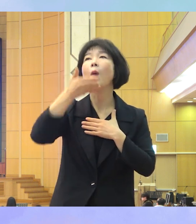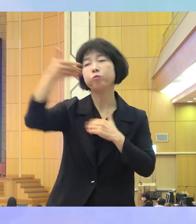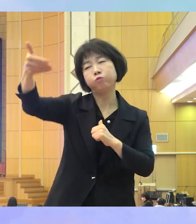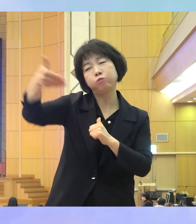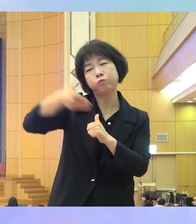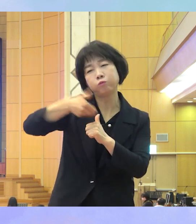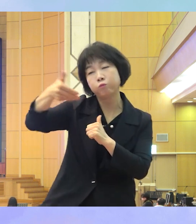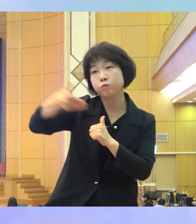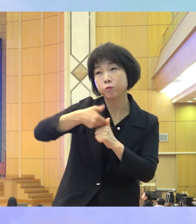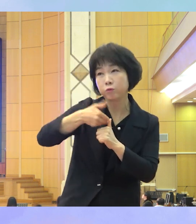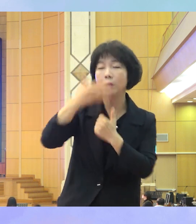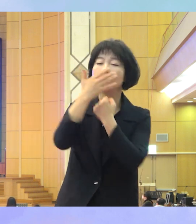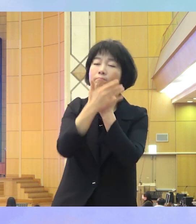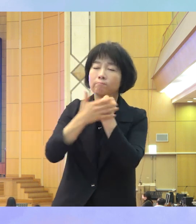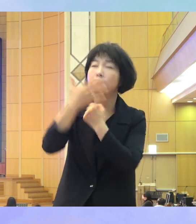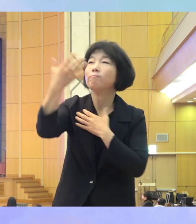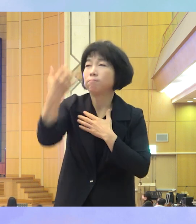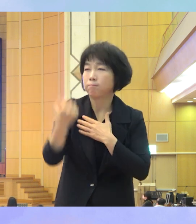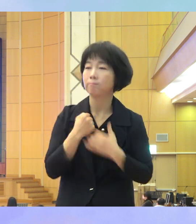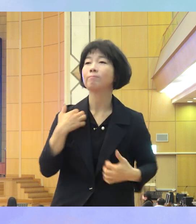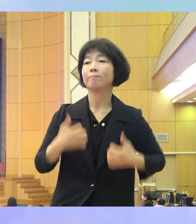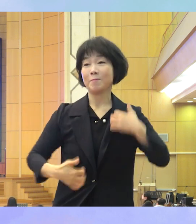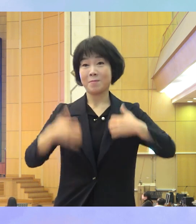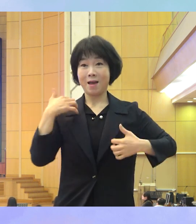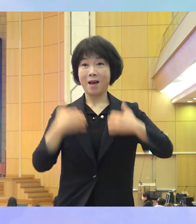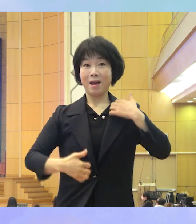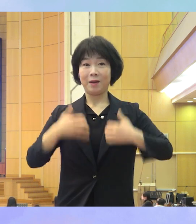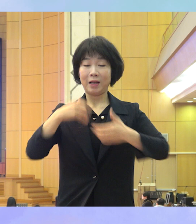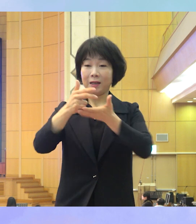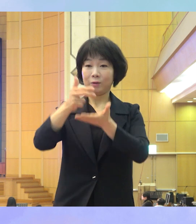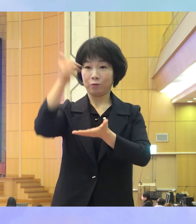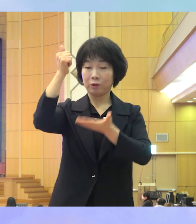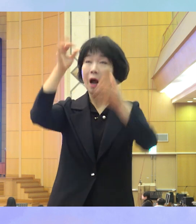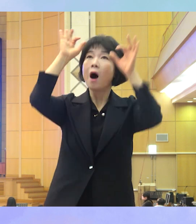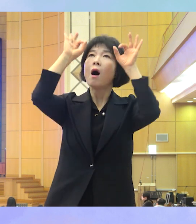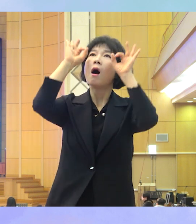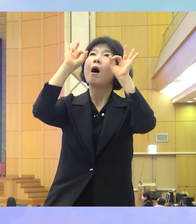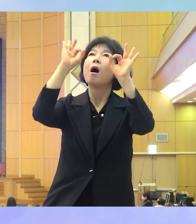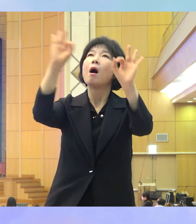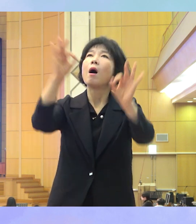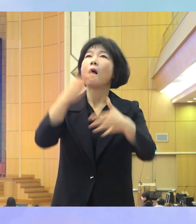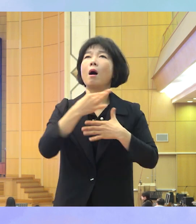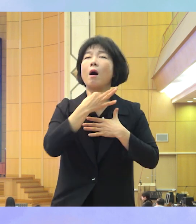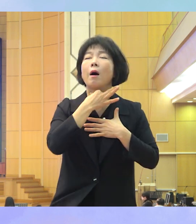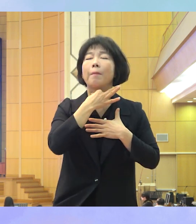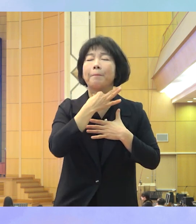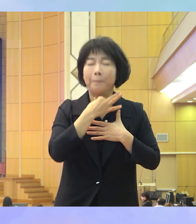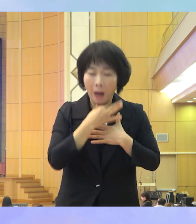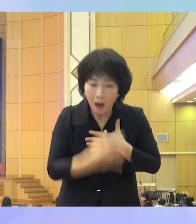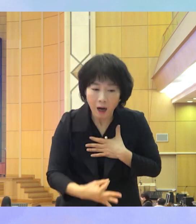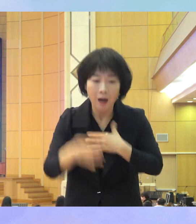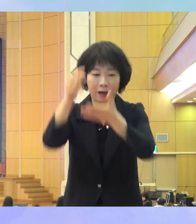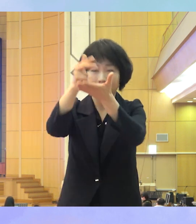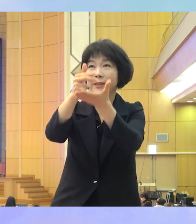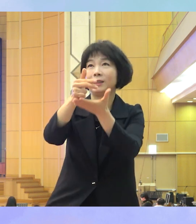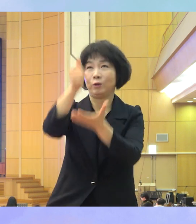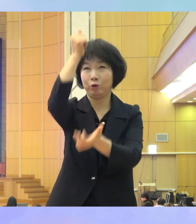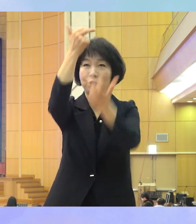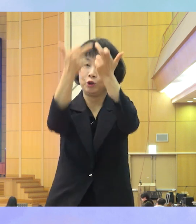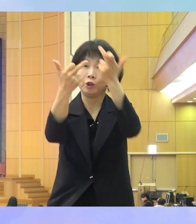먹이시는 그 은혜 누리고 나 친히 주를 뵙기